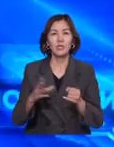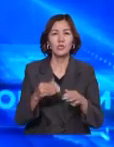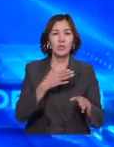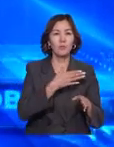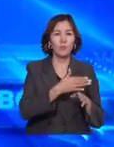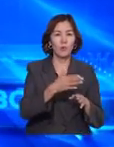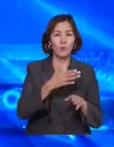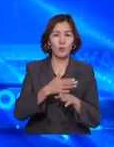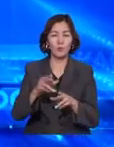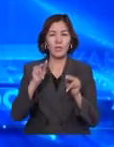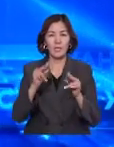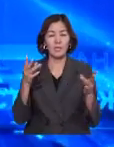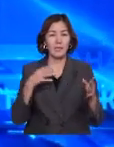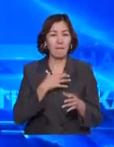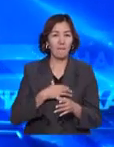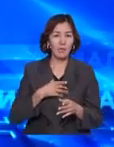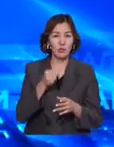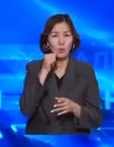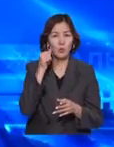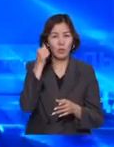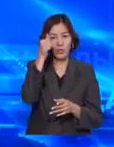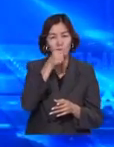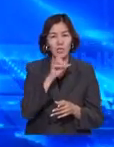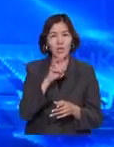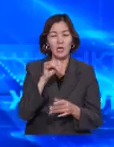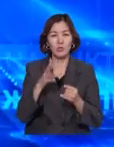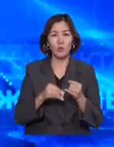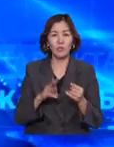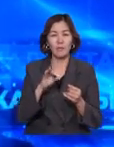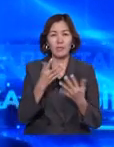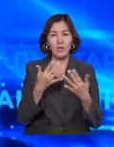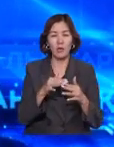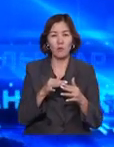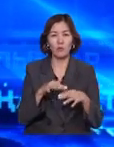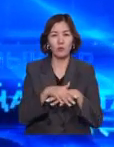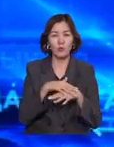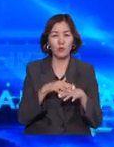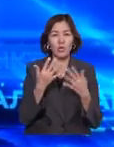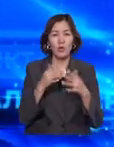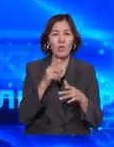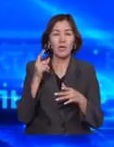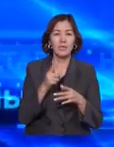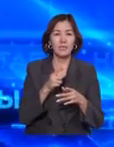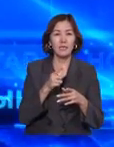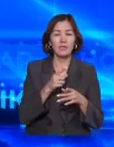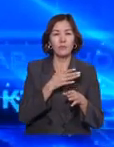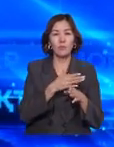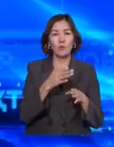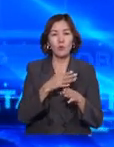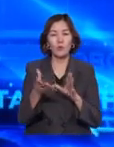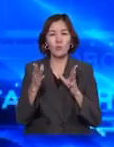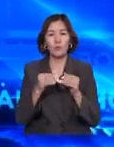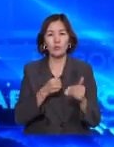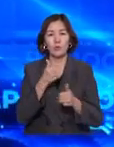Жер бөлуде әділдік маңызды. Өткен жылы Ақсу ауданына қарасты Матай ауылы тұрғындары тарапынан ауыл шаруашылығы мақсатындағы жерлерді бөлу